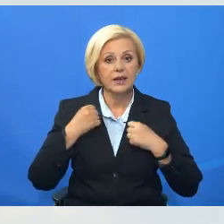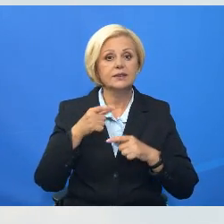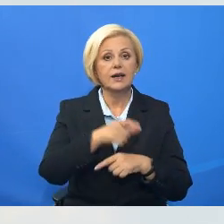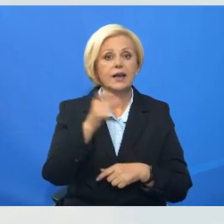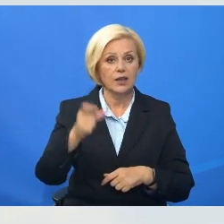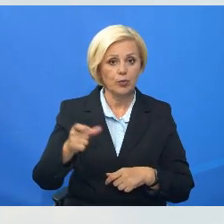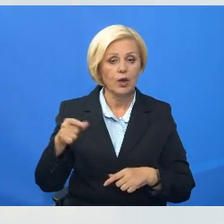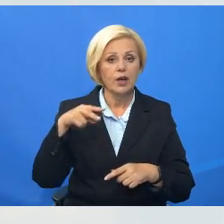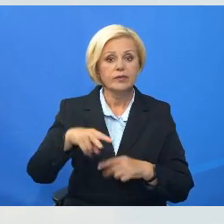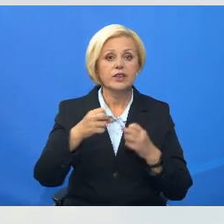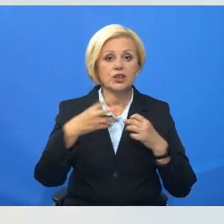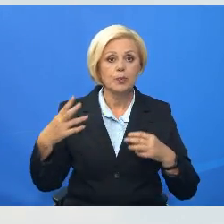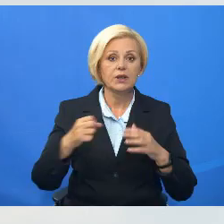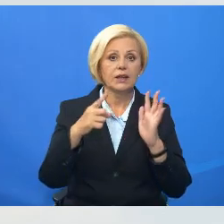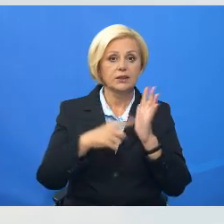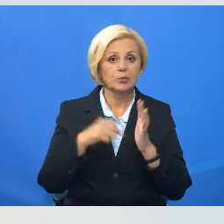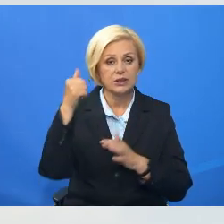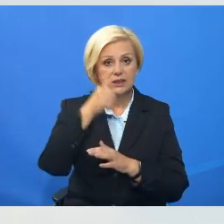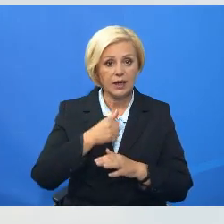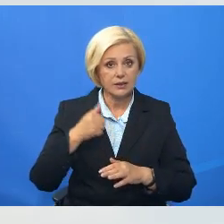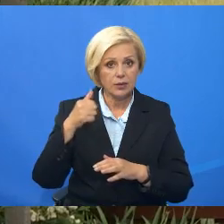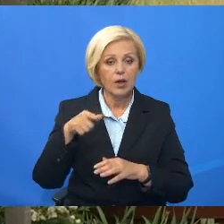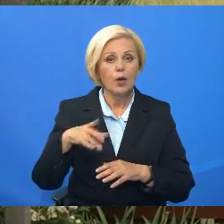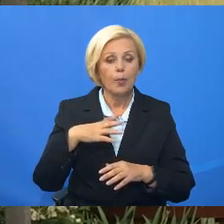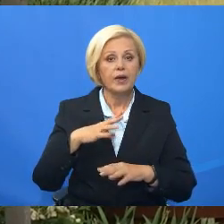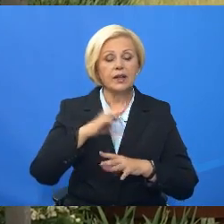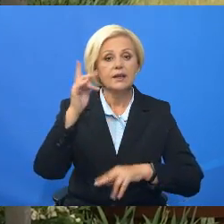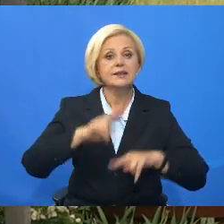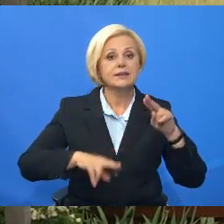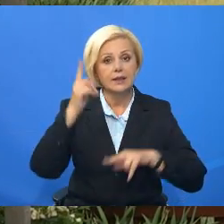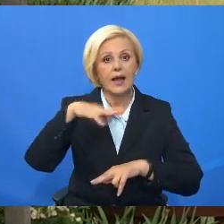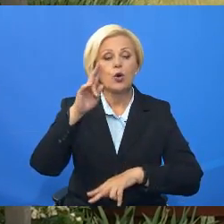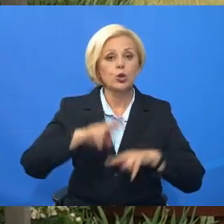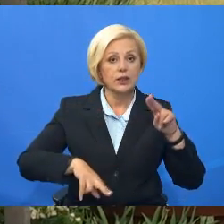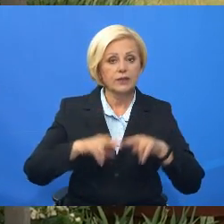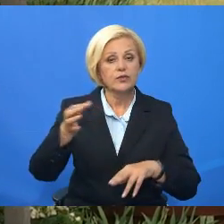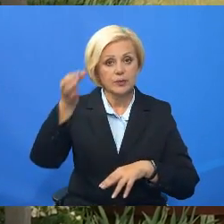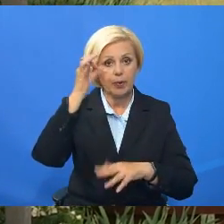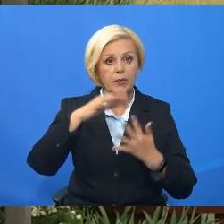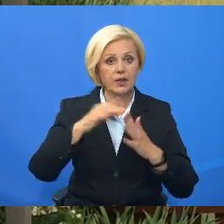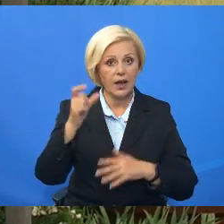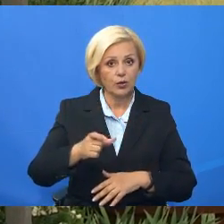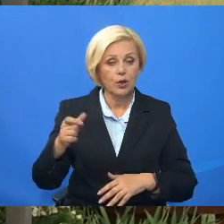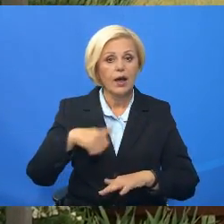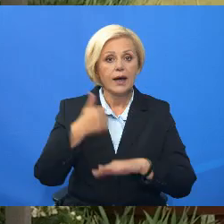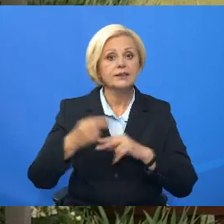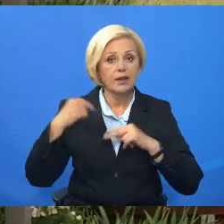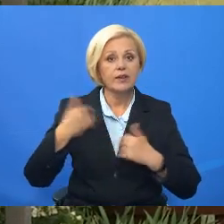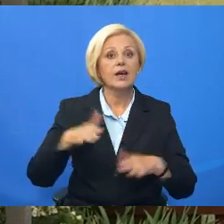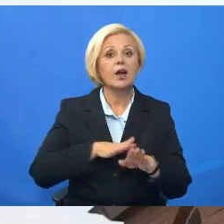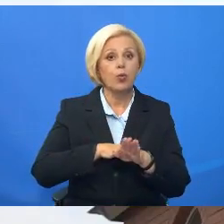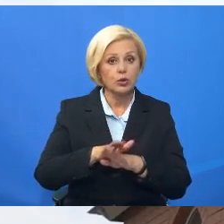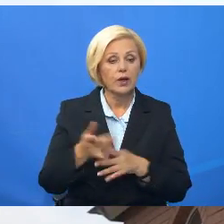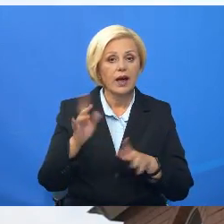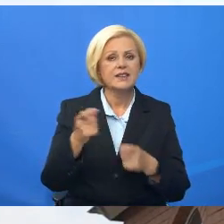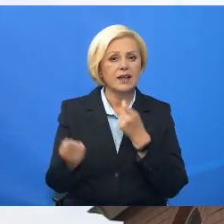У 2015-16 годах тут была ўсенародная будоўля, успамінаюць вяскоўцы. Асноўныя работы зроблены,